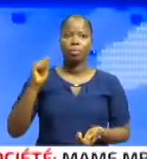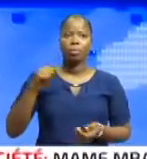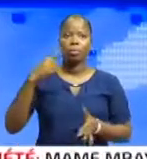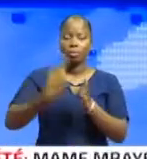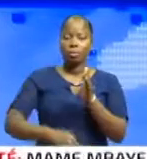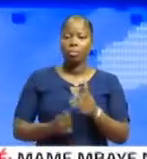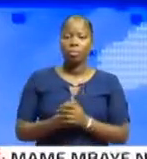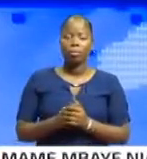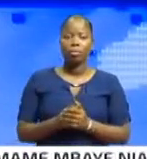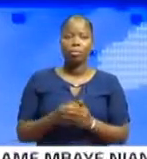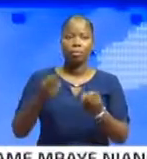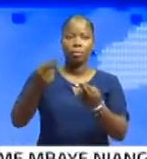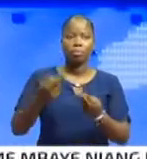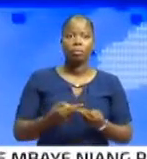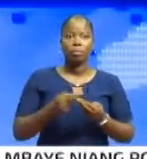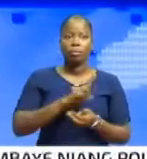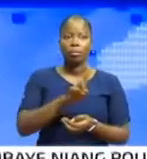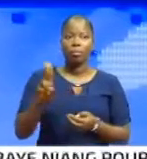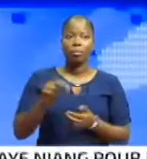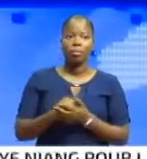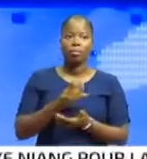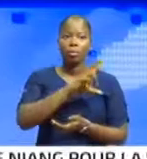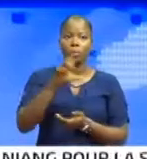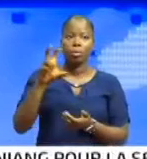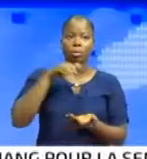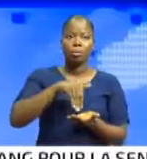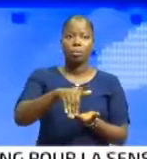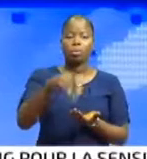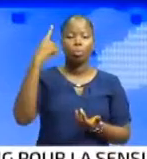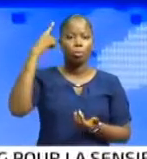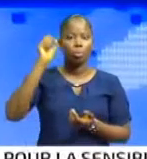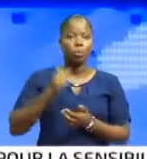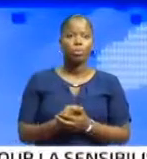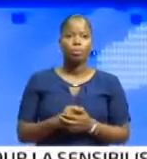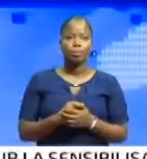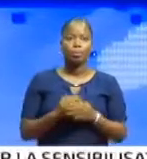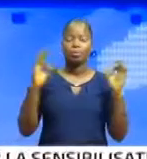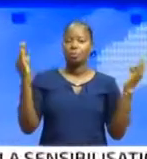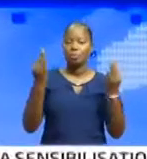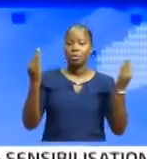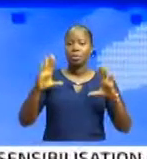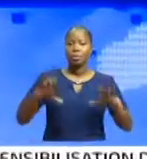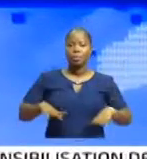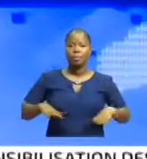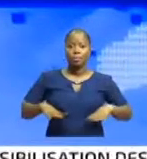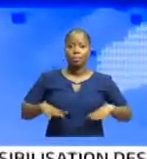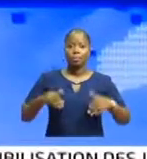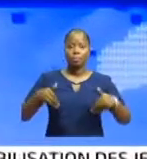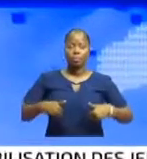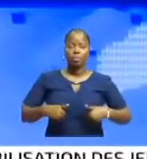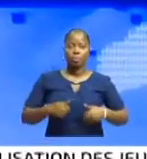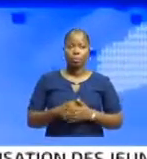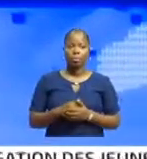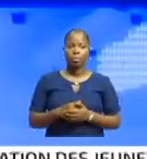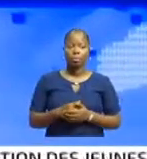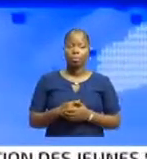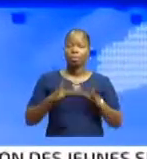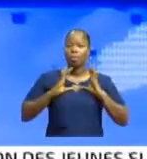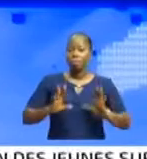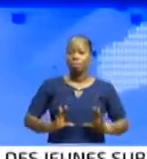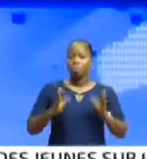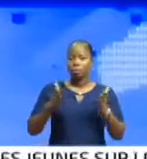super étoile aurait reçu plus de 300 millions pour ses prestations dans le cadre des vacances citoyennes faux rétorque que mambé niant